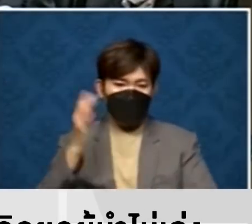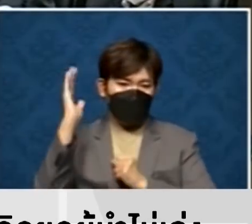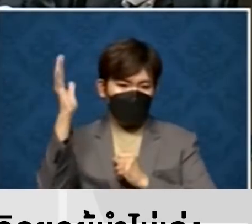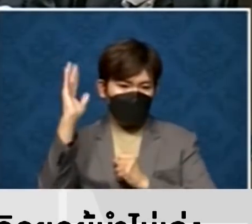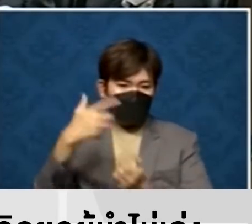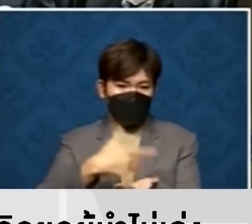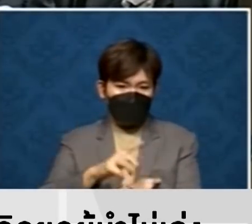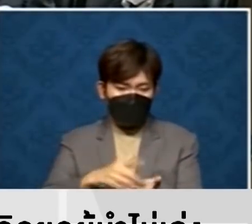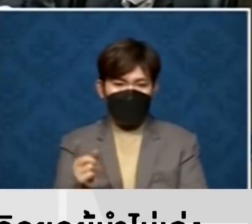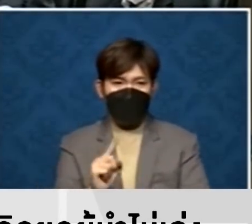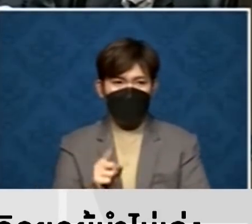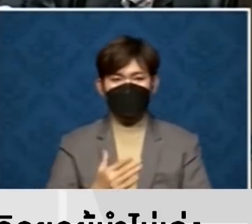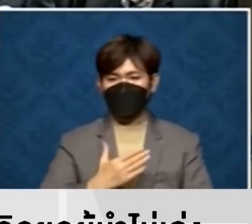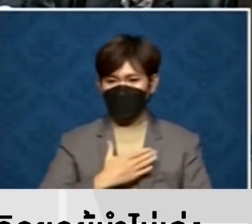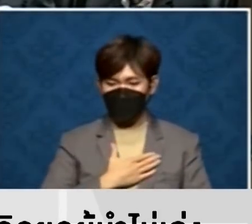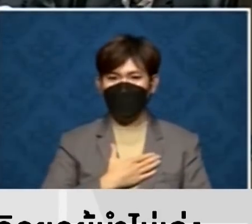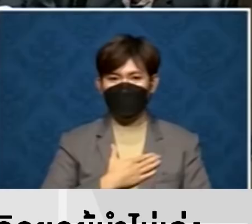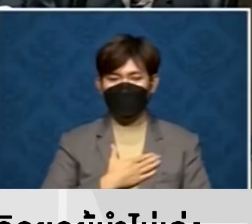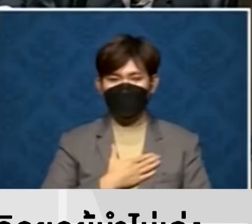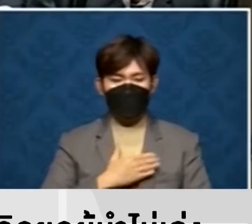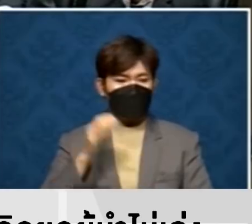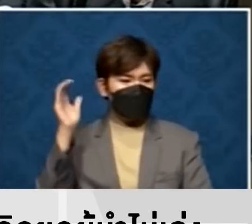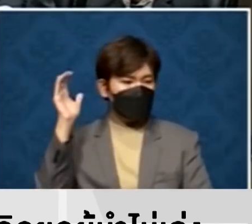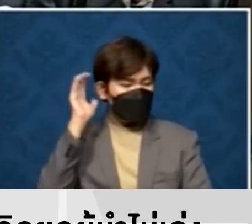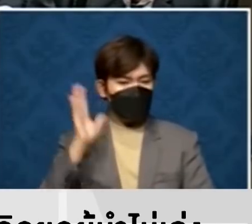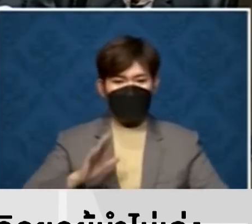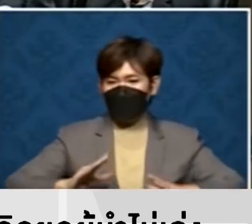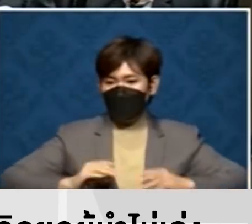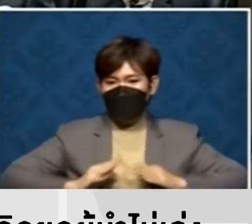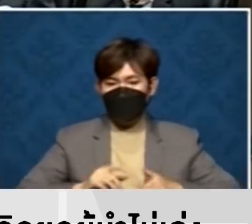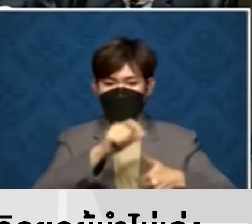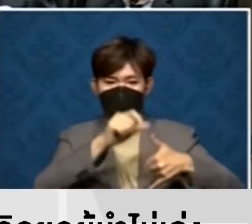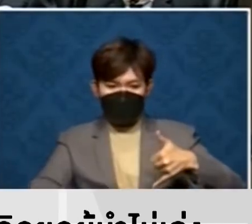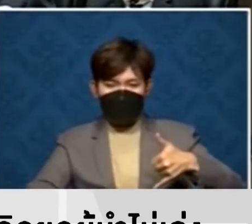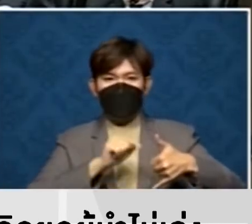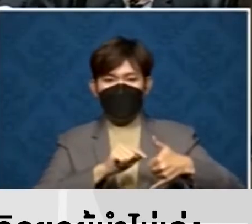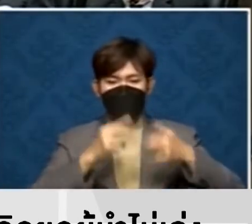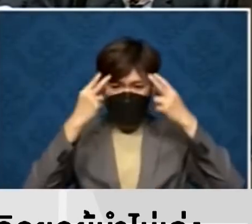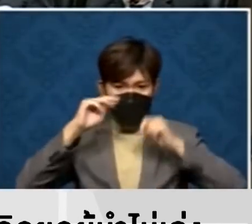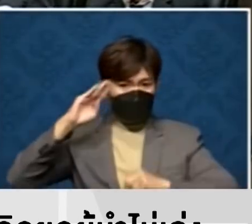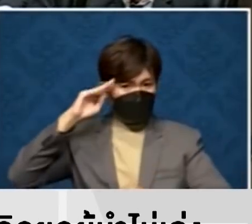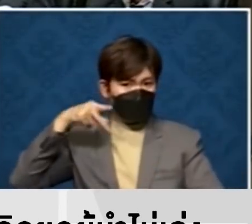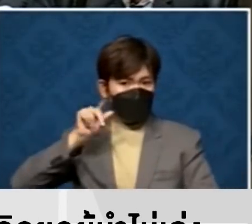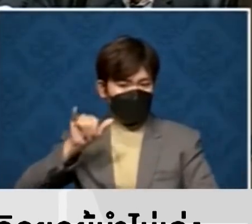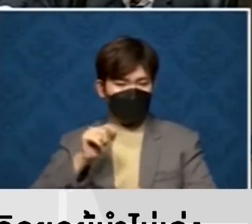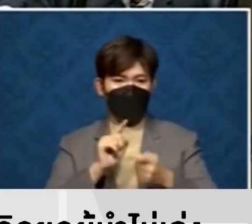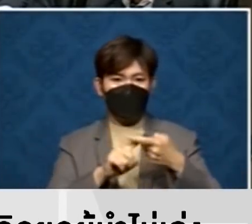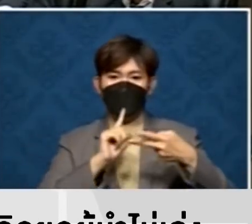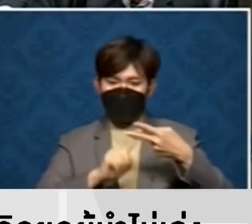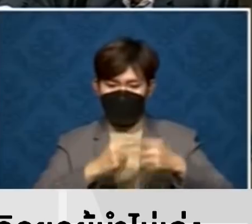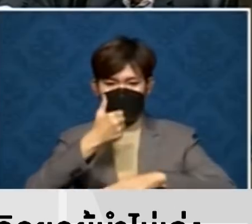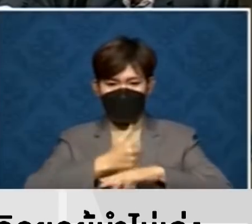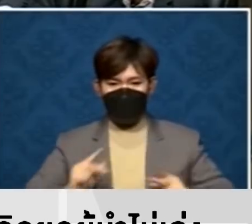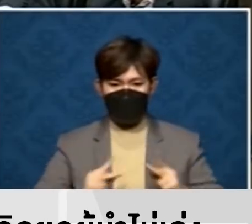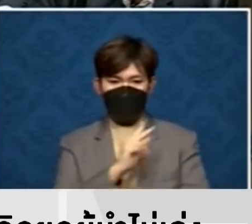มาทั้งหมดนี้ค่ะที่ฉันไม่สามารถไว้วางใจให้ผลิตประยุทธ์จันทร์โอชาและนายอนุทินชาญวีรกุลบริหาร